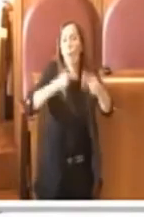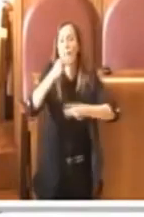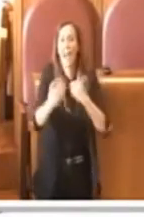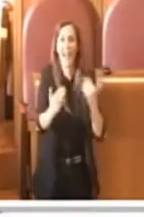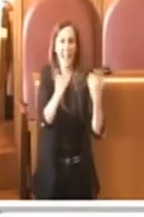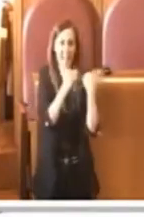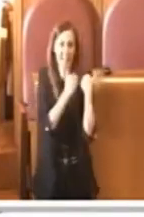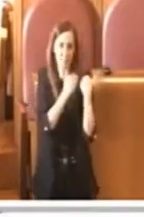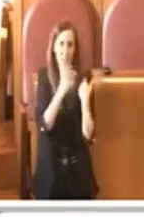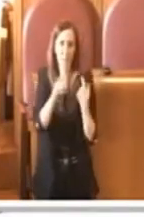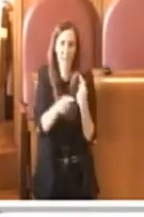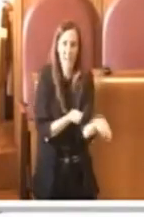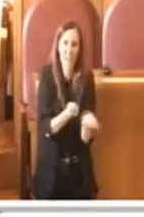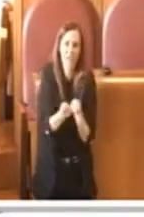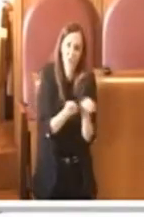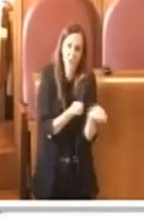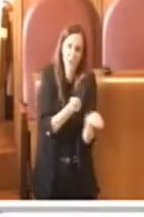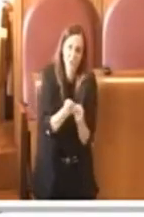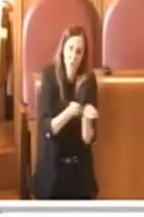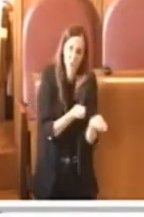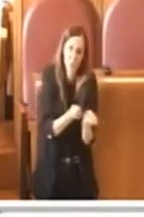la gestione del patrimonio e dei flussi